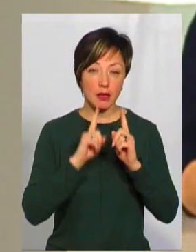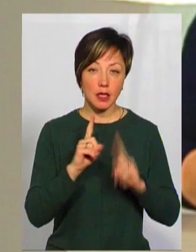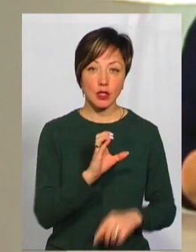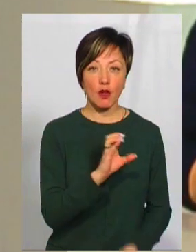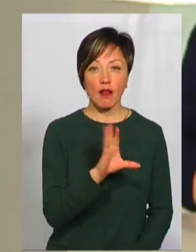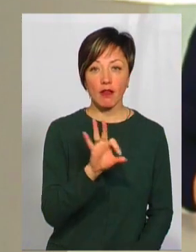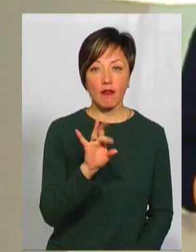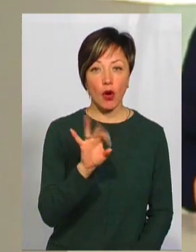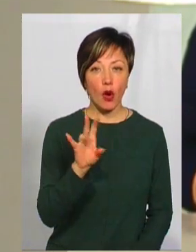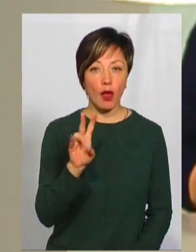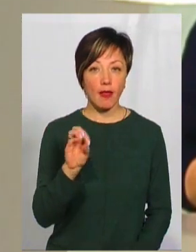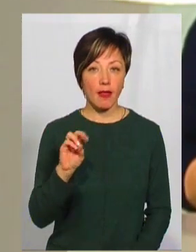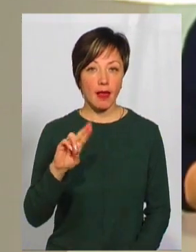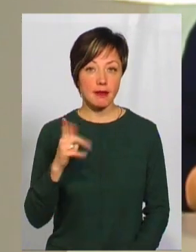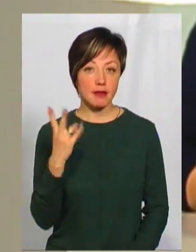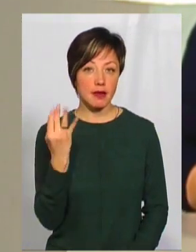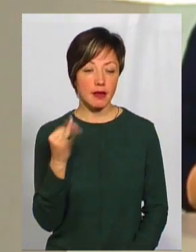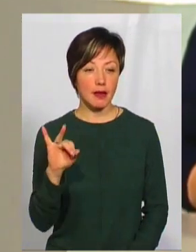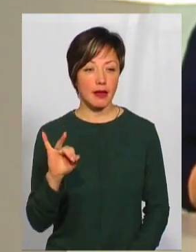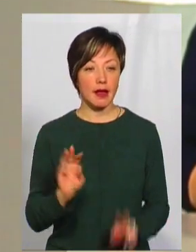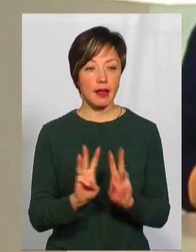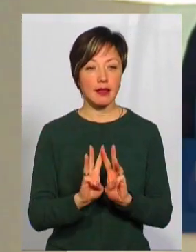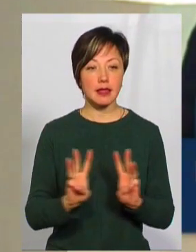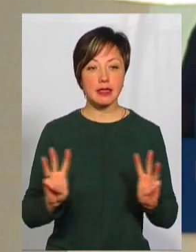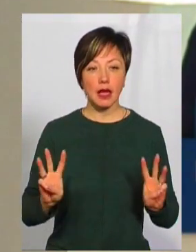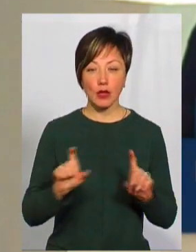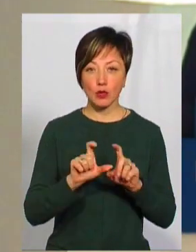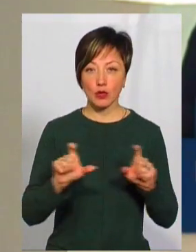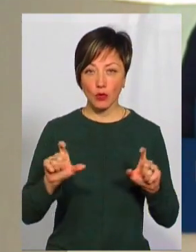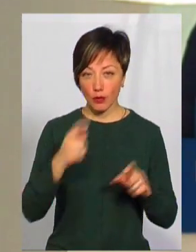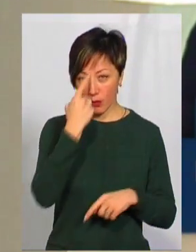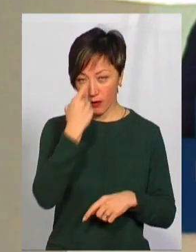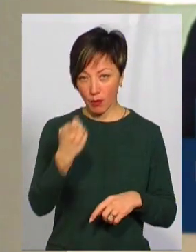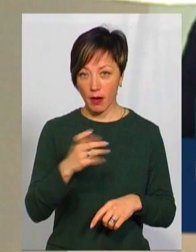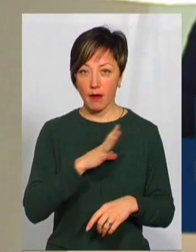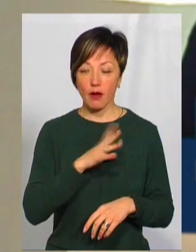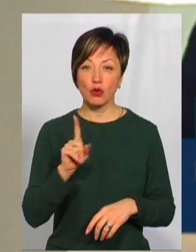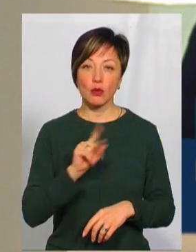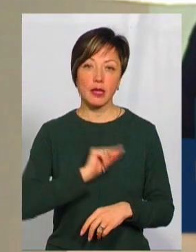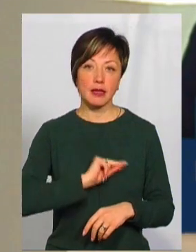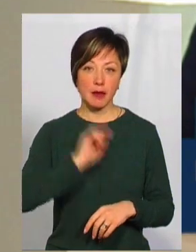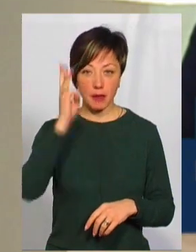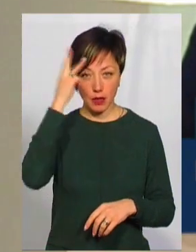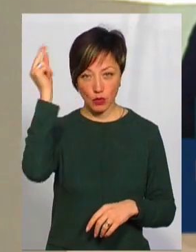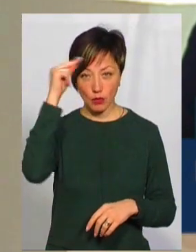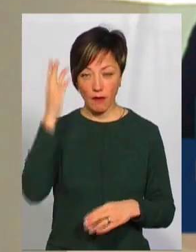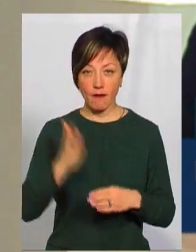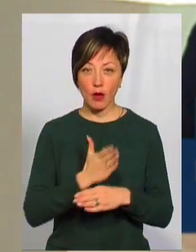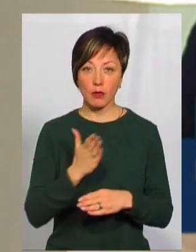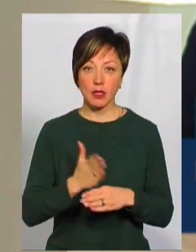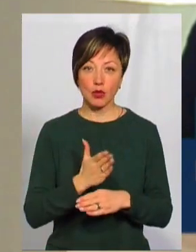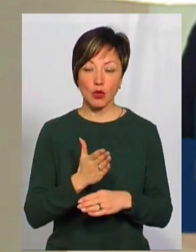ради Слов'ян Воронецький на сайті установи повідомляв, що працівники Хмельницького